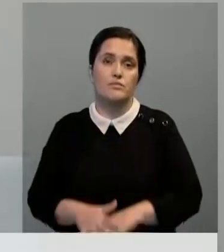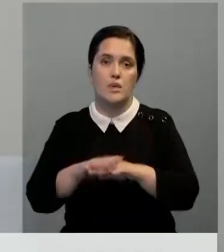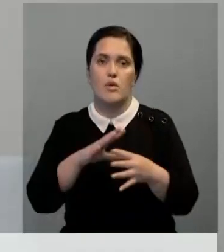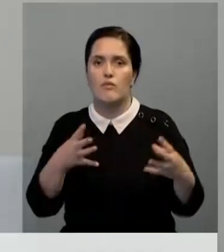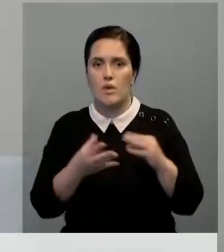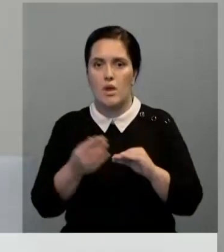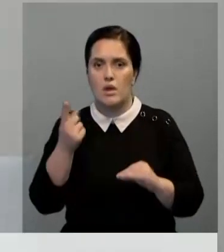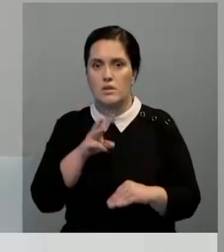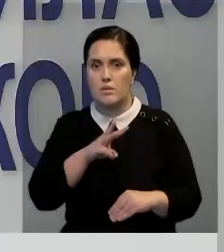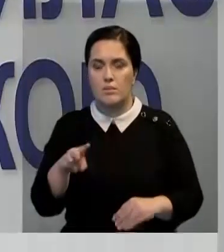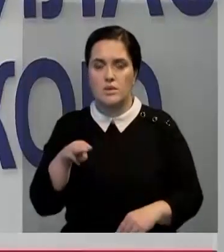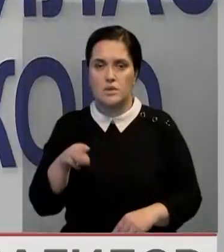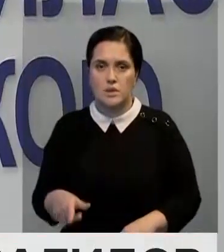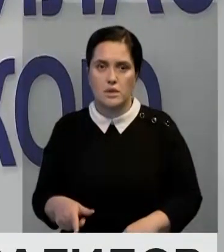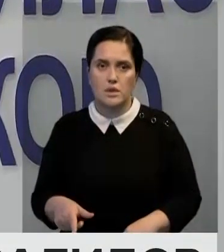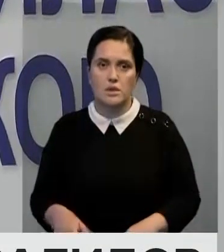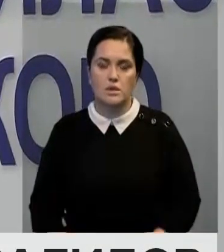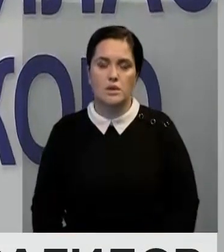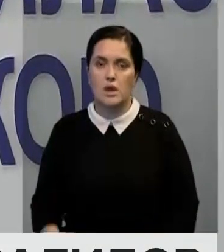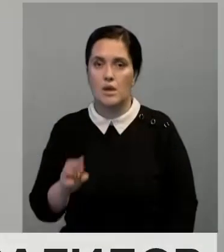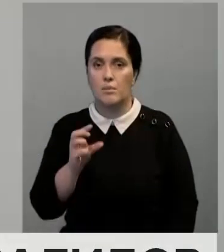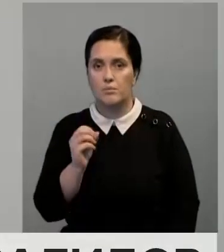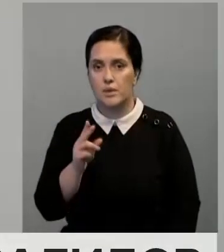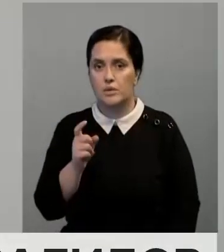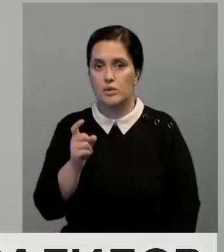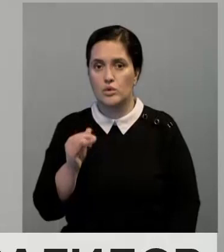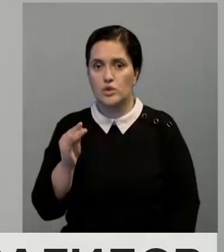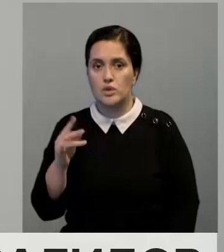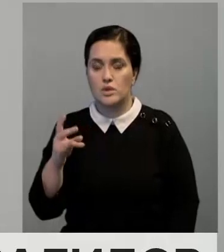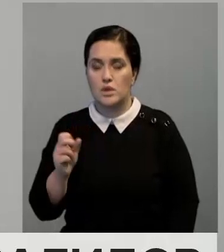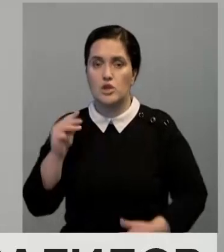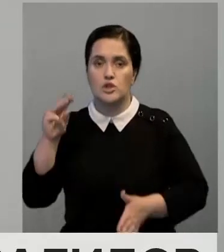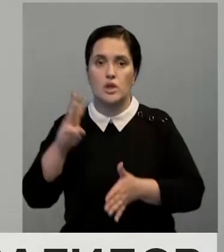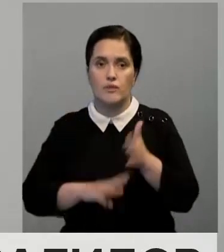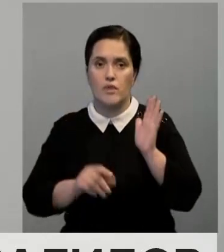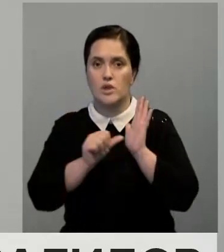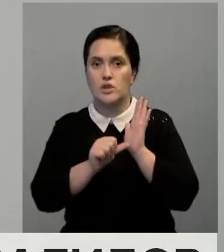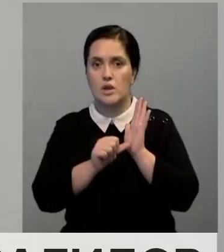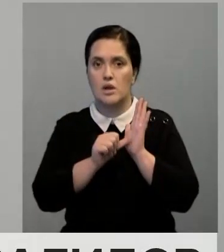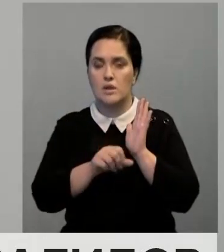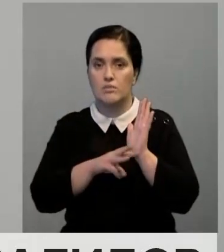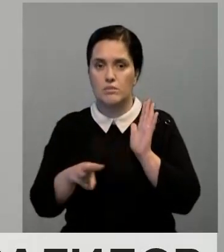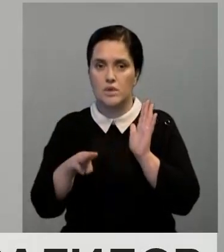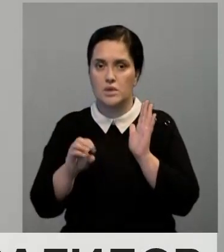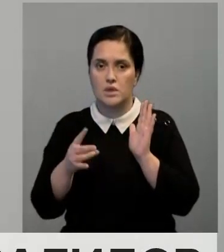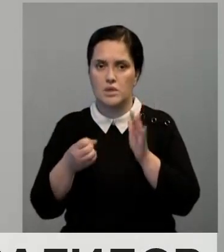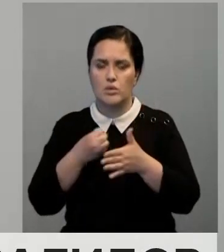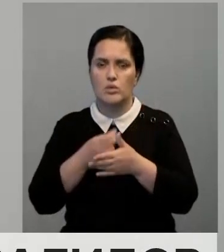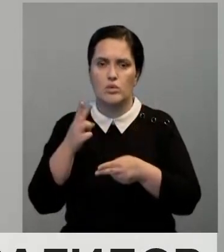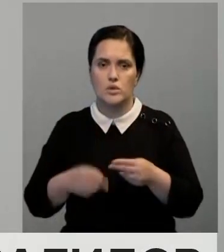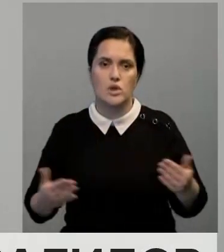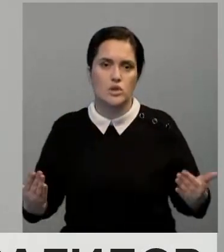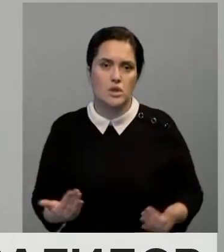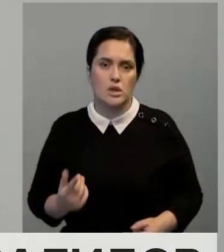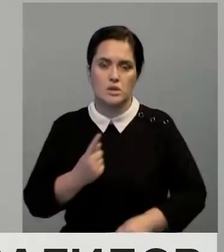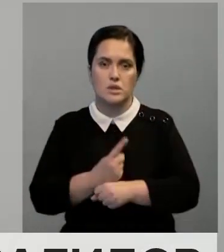сумме 1 000 000 тенге. Пекужина назначит наказание в виде штрафа в размере 60 миллионов тенге с пожизненным лишением права